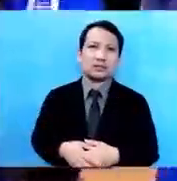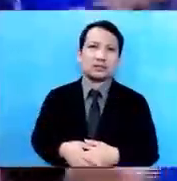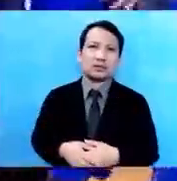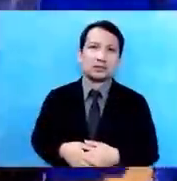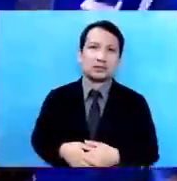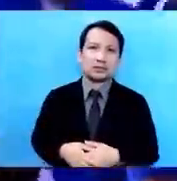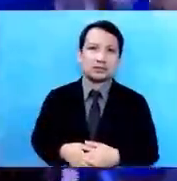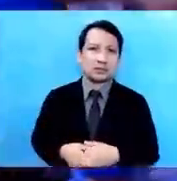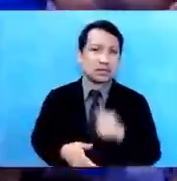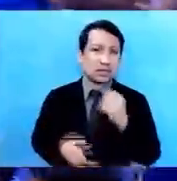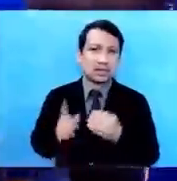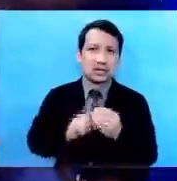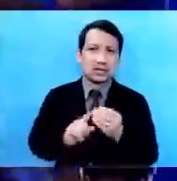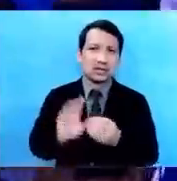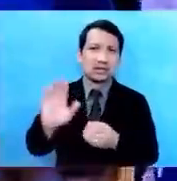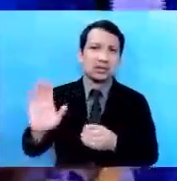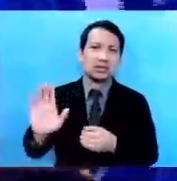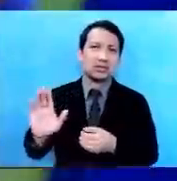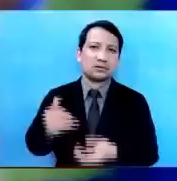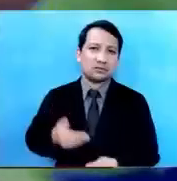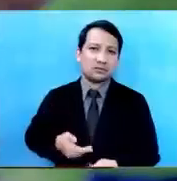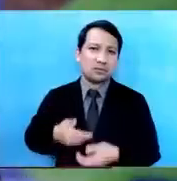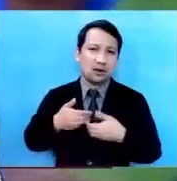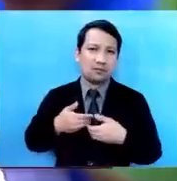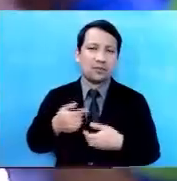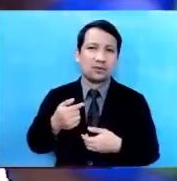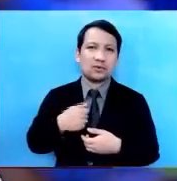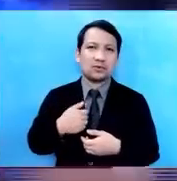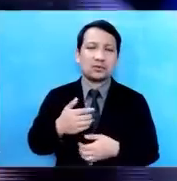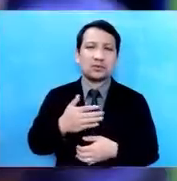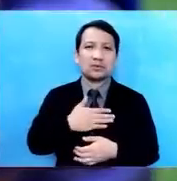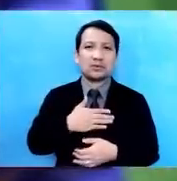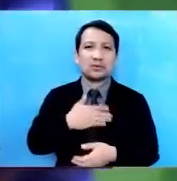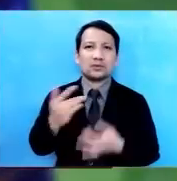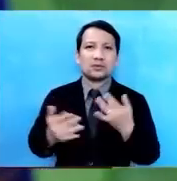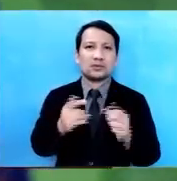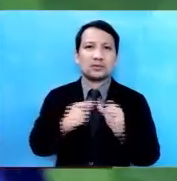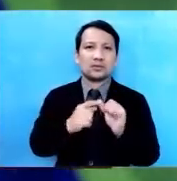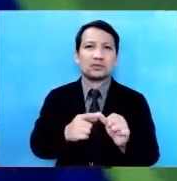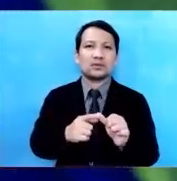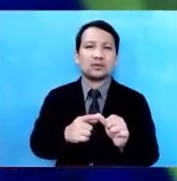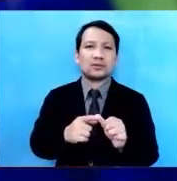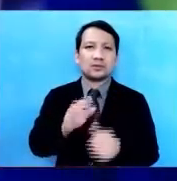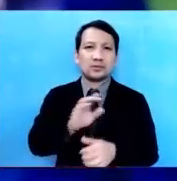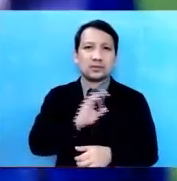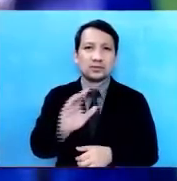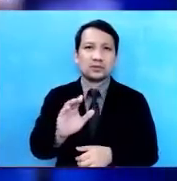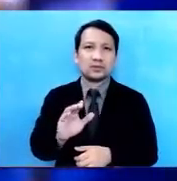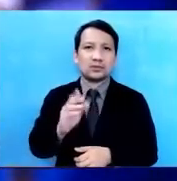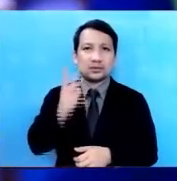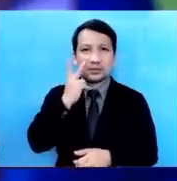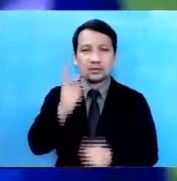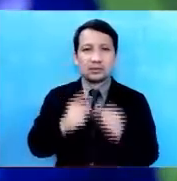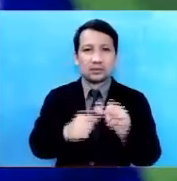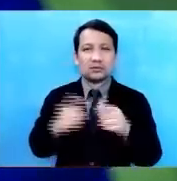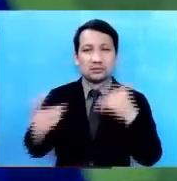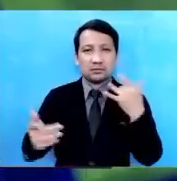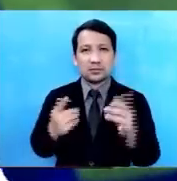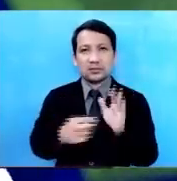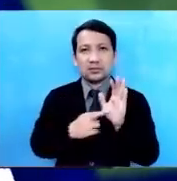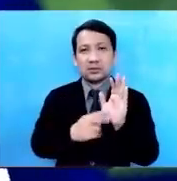them. I'm proud of them. My joy in this championship is a reflection of their joy.